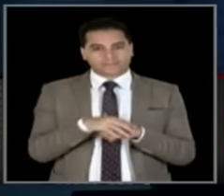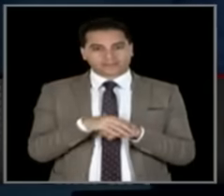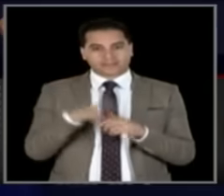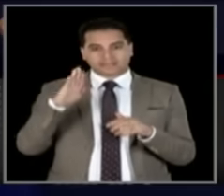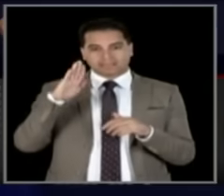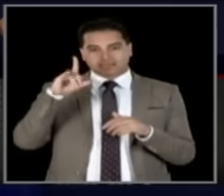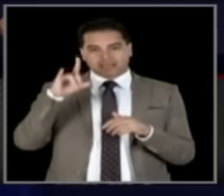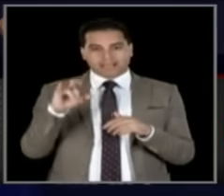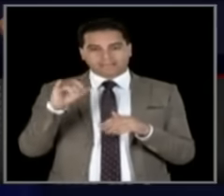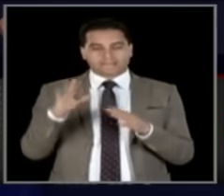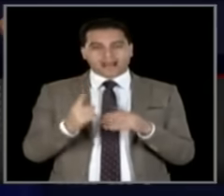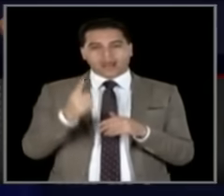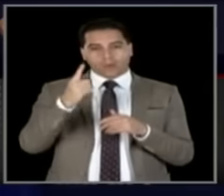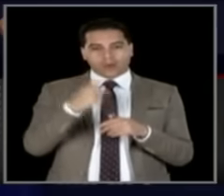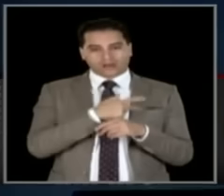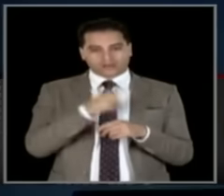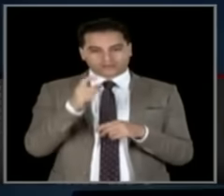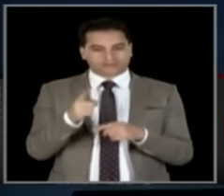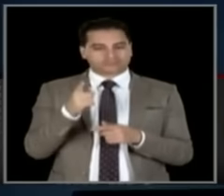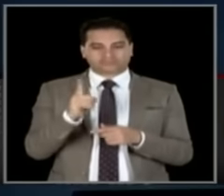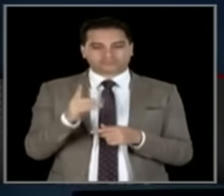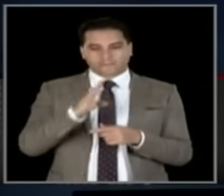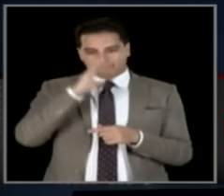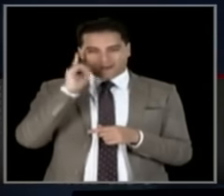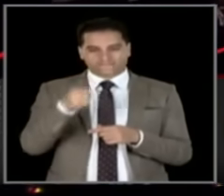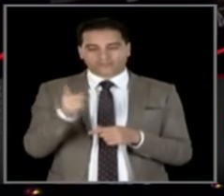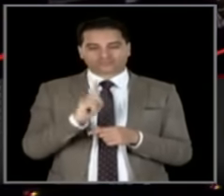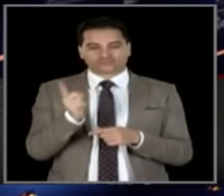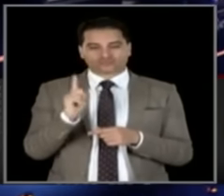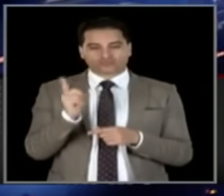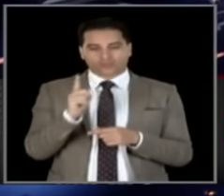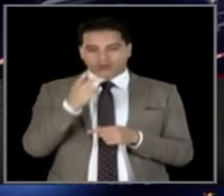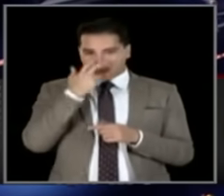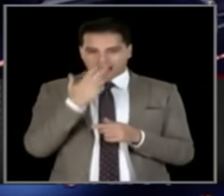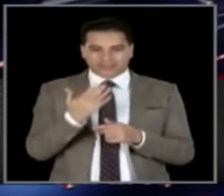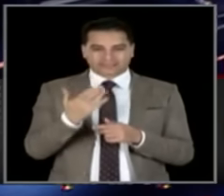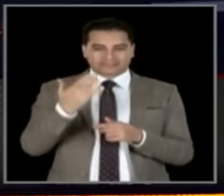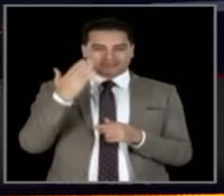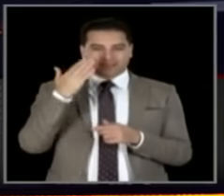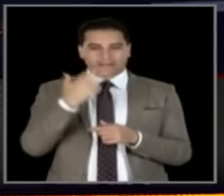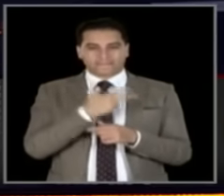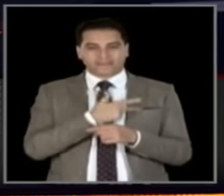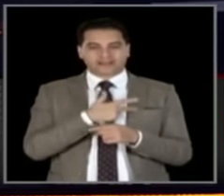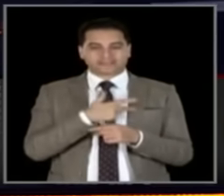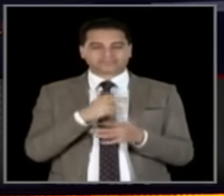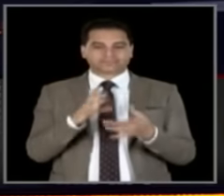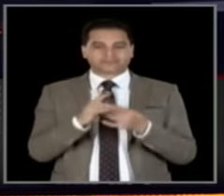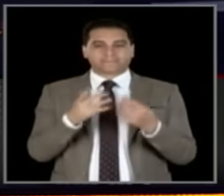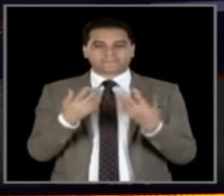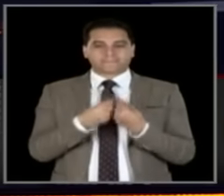سليم الأول. سليم الأول، إجابة خاطئة. مدرج على قائمة اليونسكو